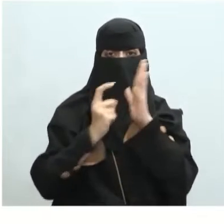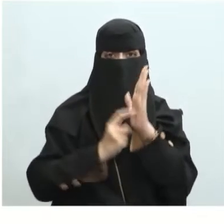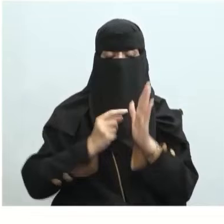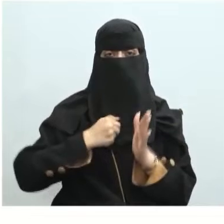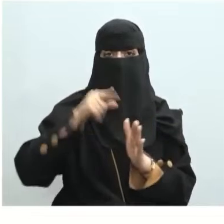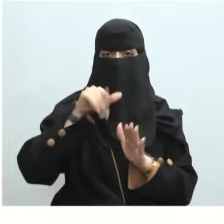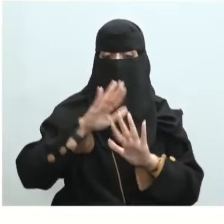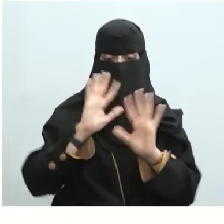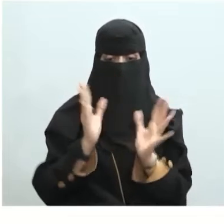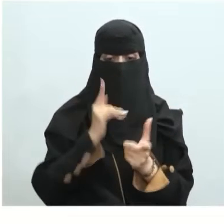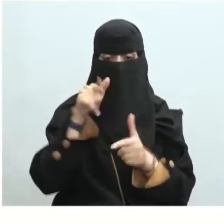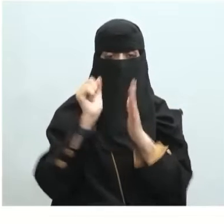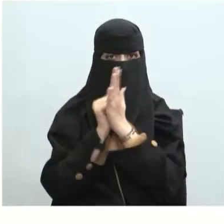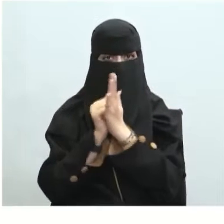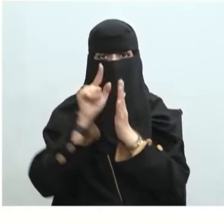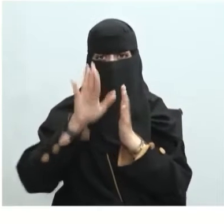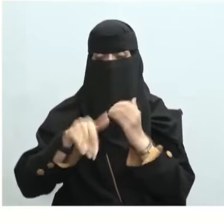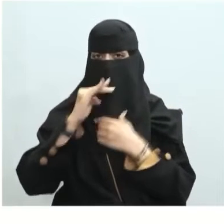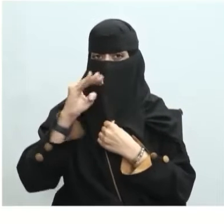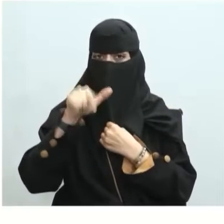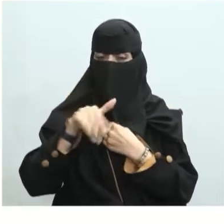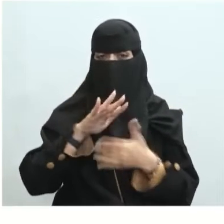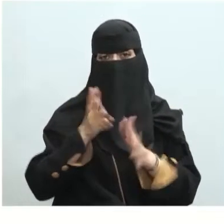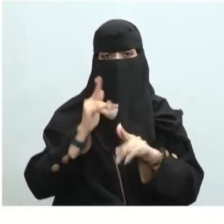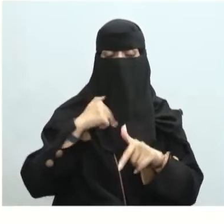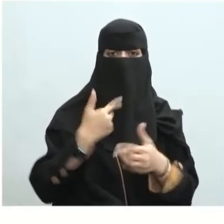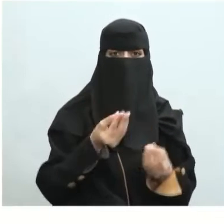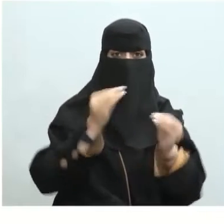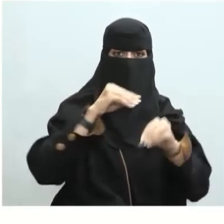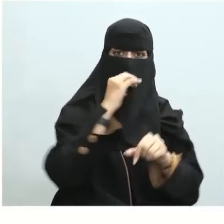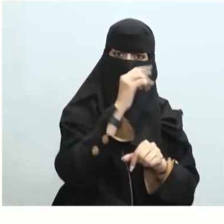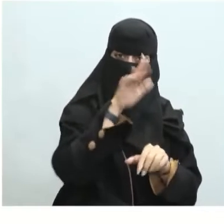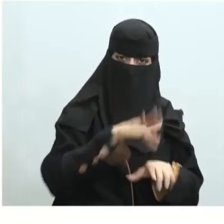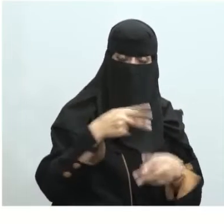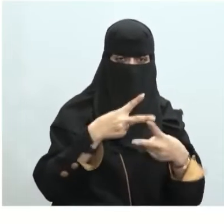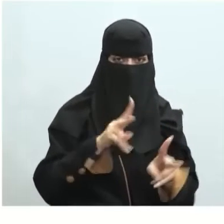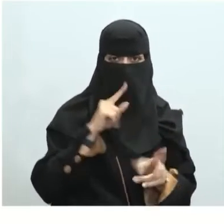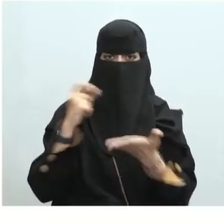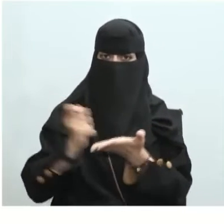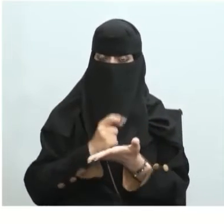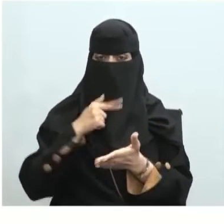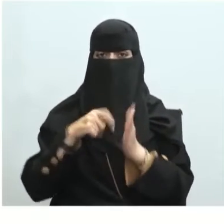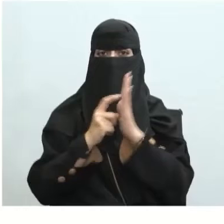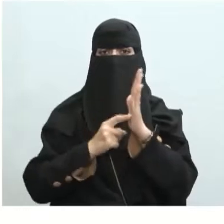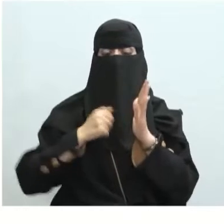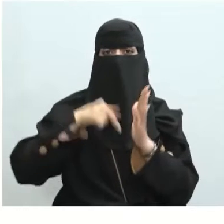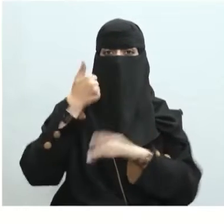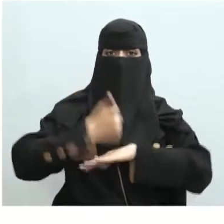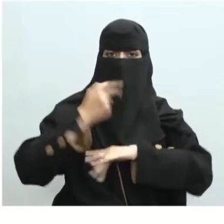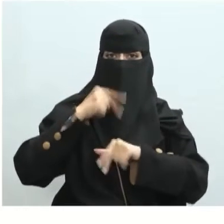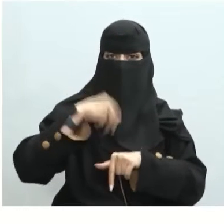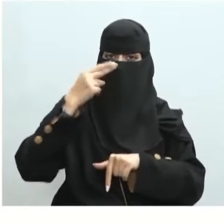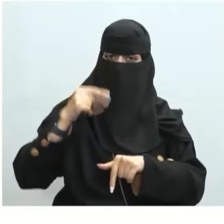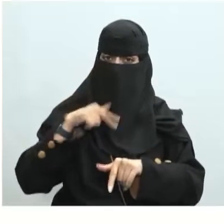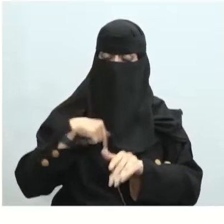من لاحظ طبعا هذا النشاط المنزلي ولكننا سنجيب عنه بامكانك ايضا ان تجيب وان تبدا بالكتابه هنا العناصر الاساسيه للفنون الكتابيه